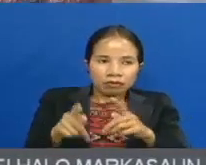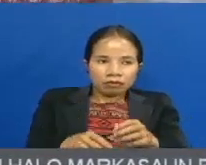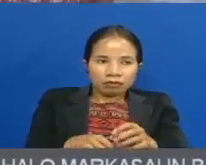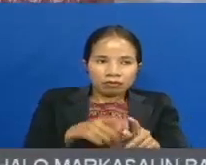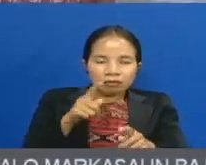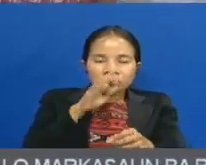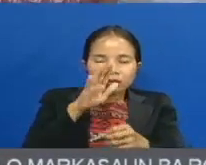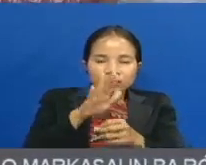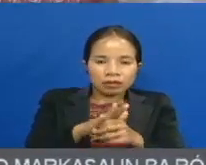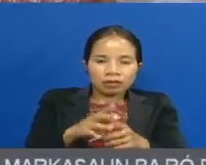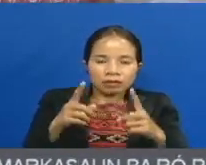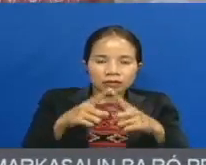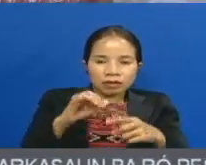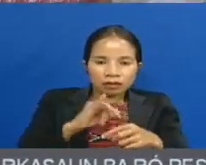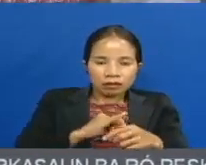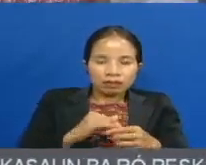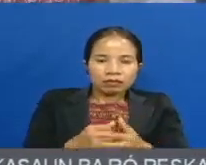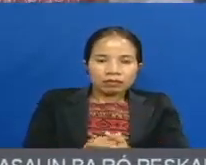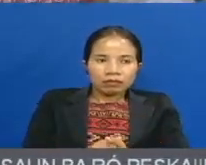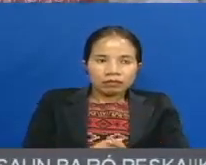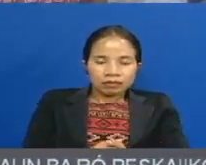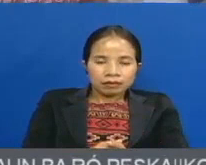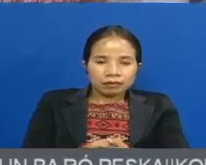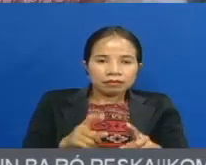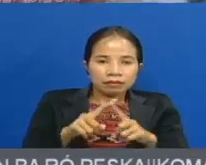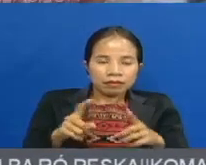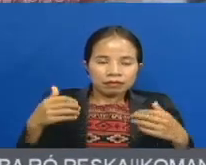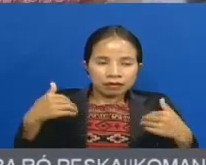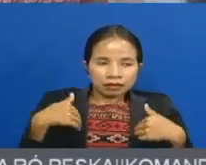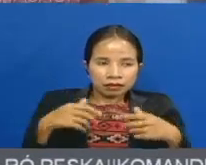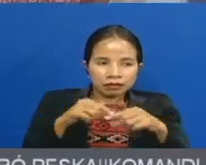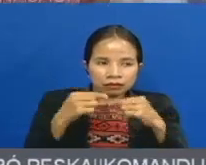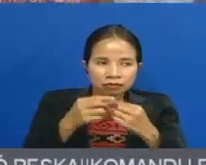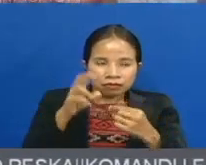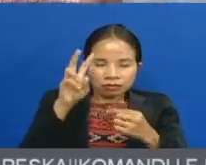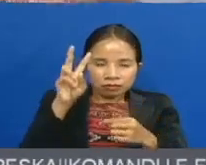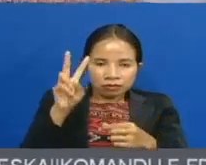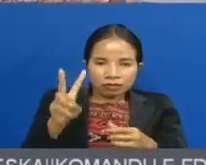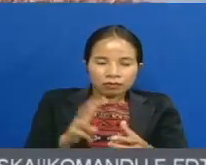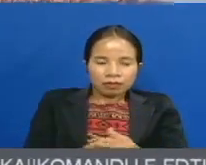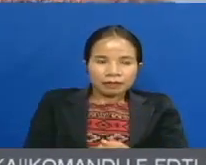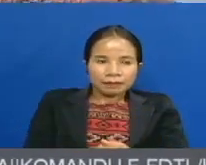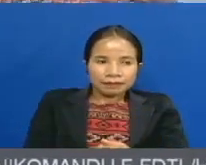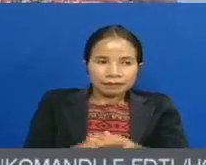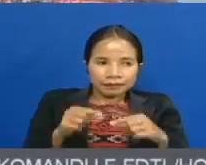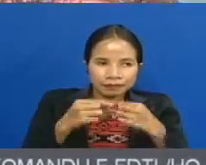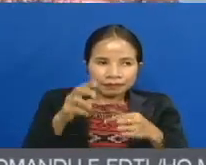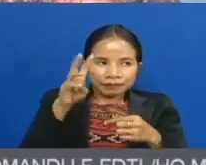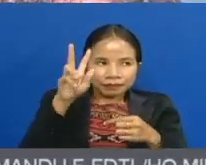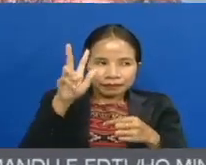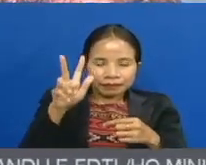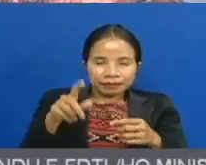ba hao ne, de han, uma ne ia bloco rua, bloco andar tolo